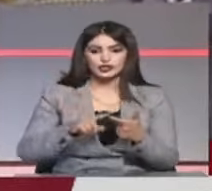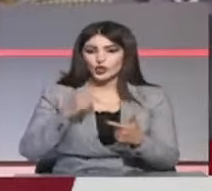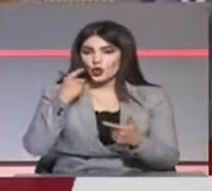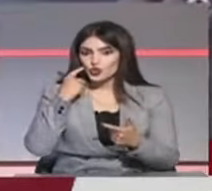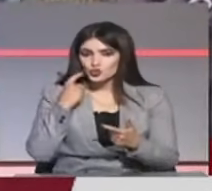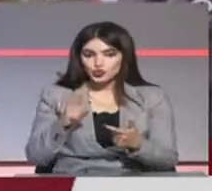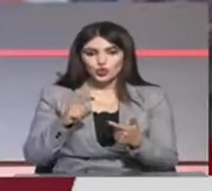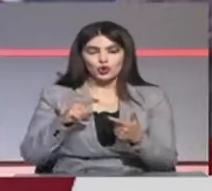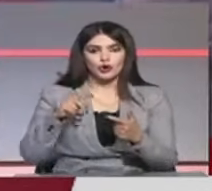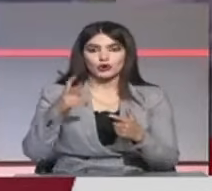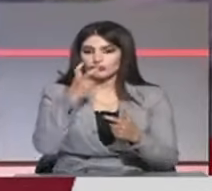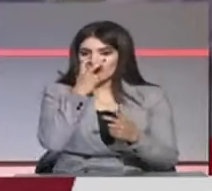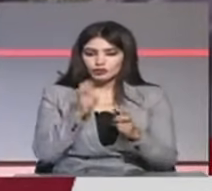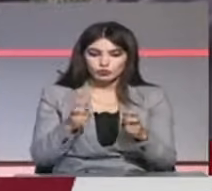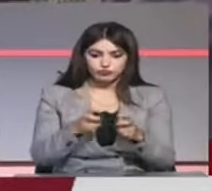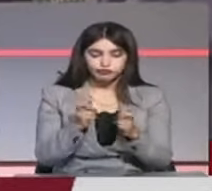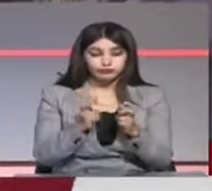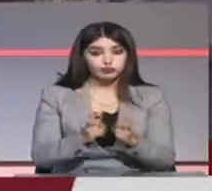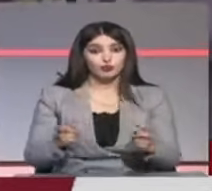فيها